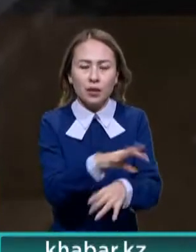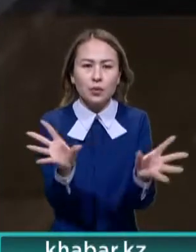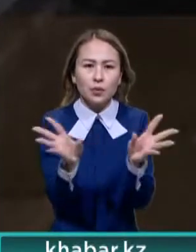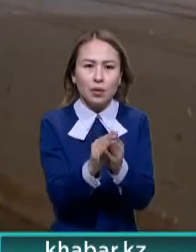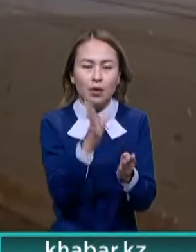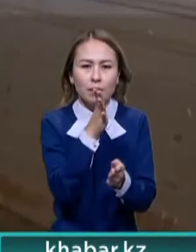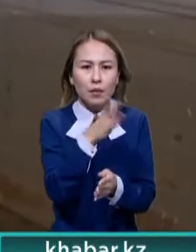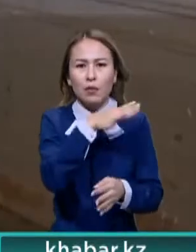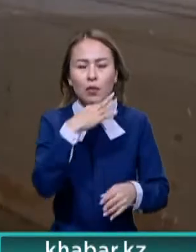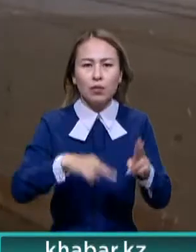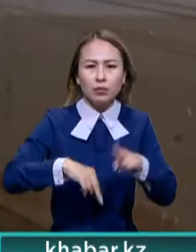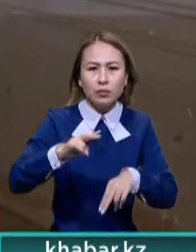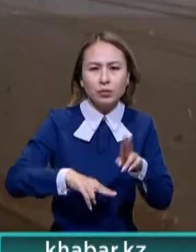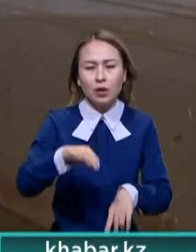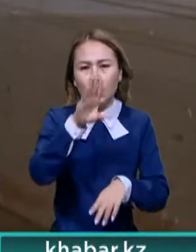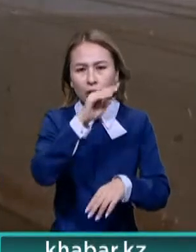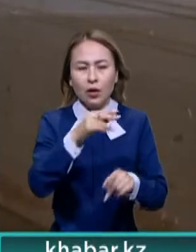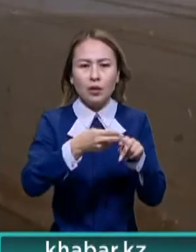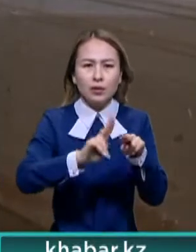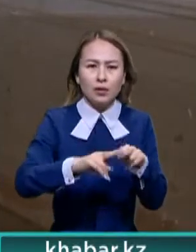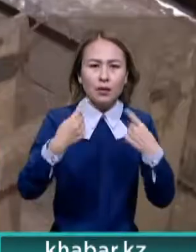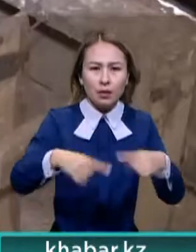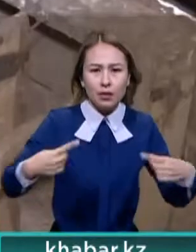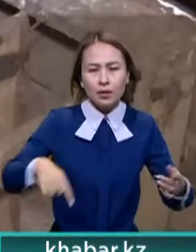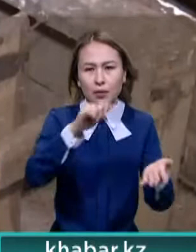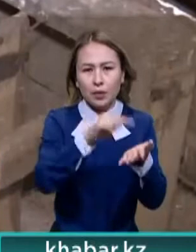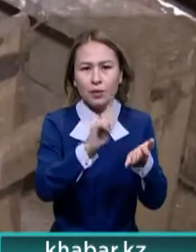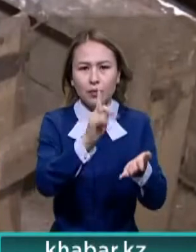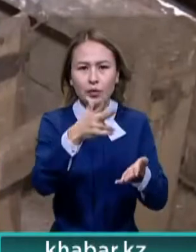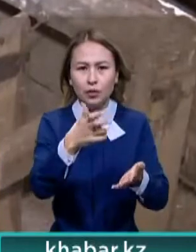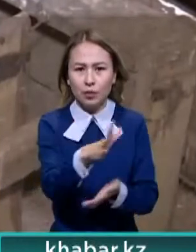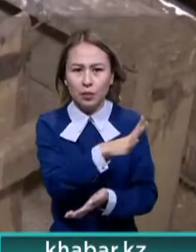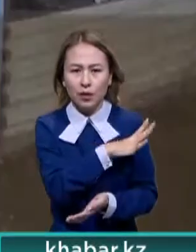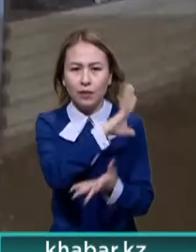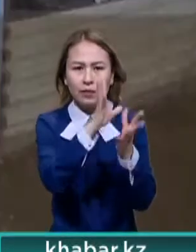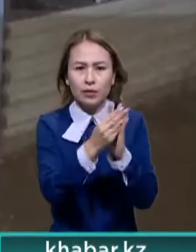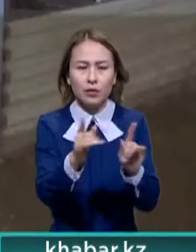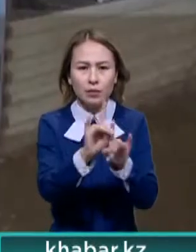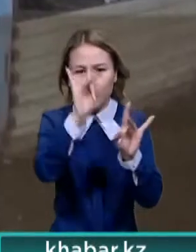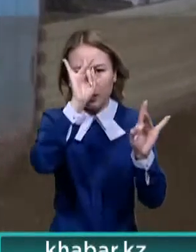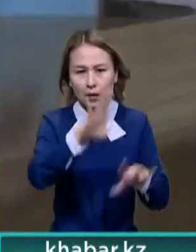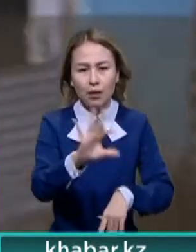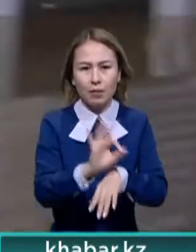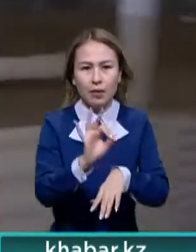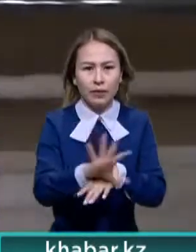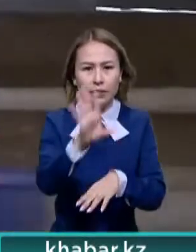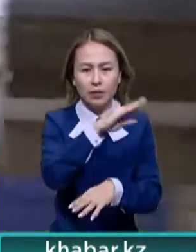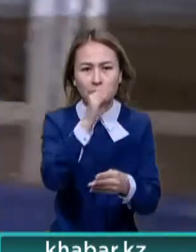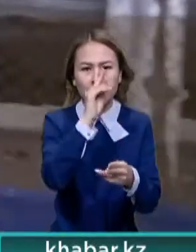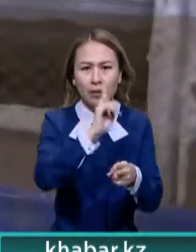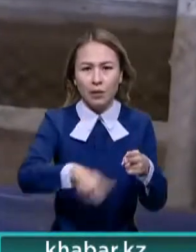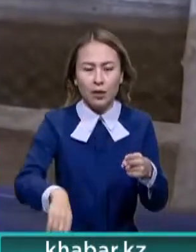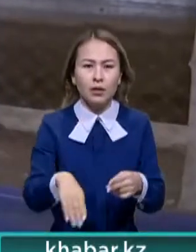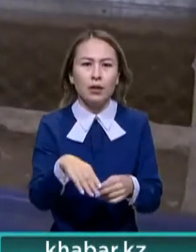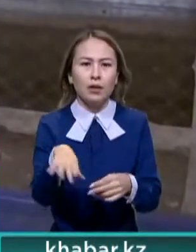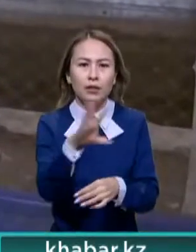екеуі қора-қопсы салып, үйрек-қаздарының санын 1300-ге жеткізген. Соның бәрі тосыннан келген індеттен әп-сәтте жоқ болды.